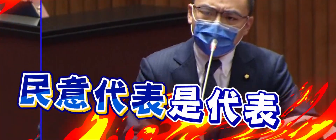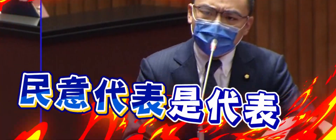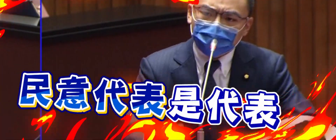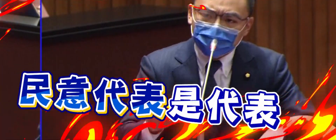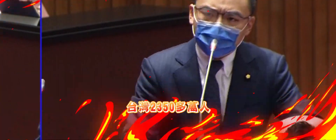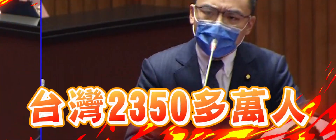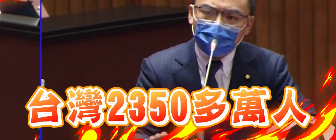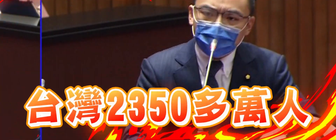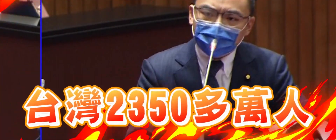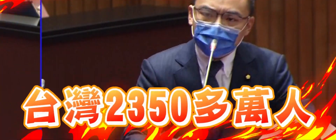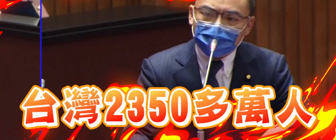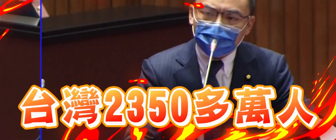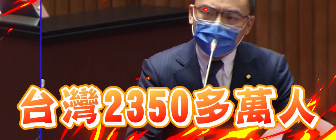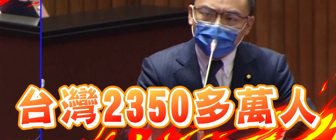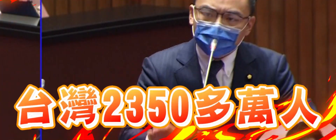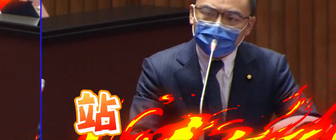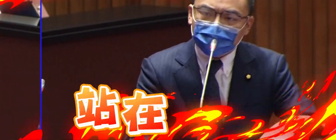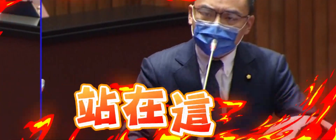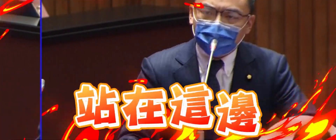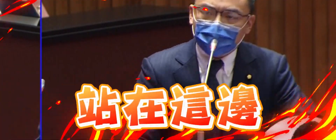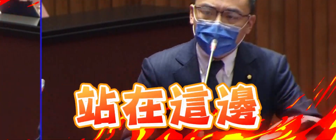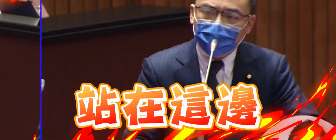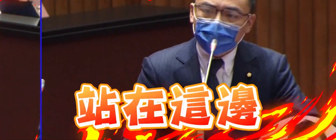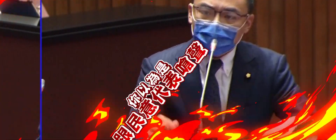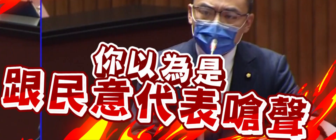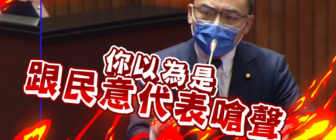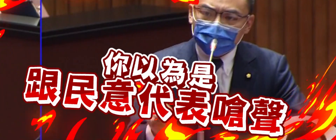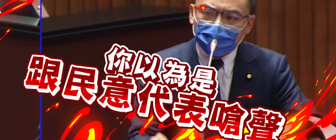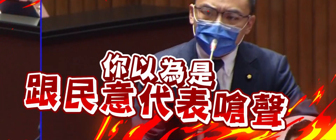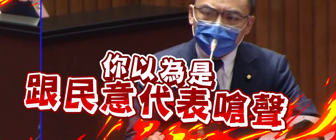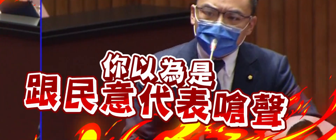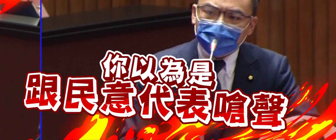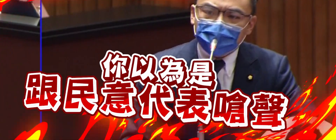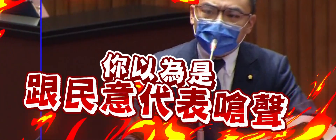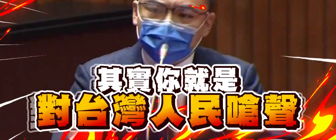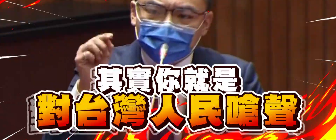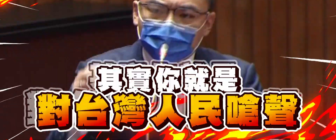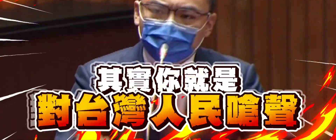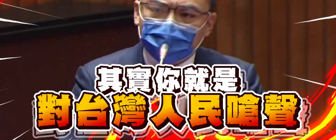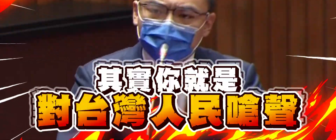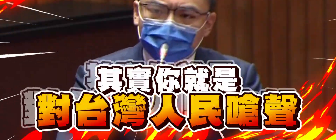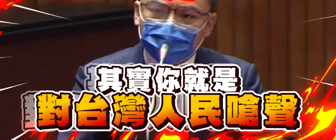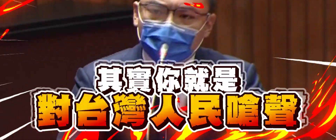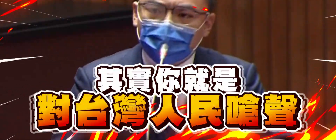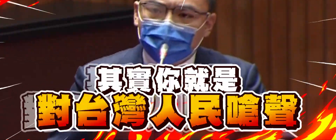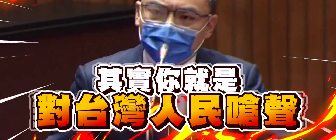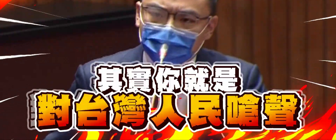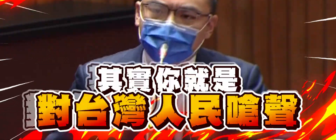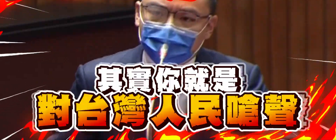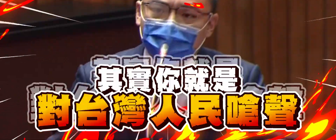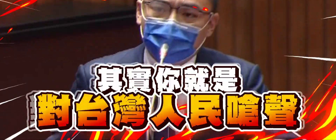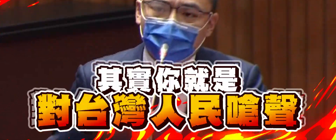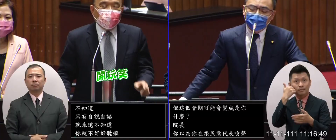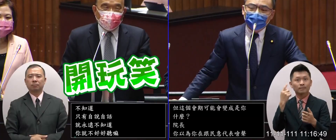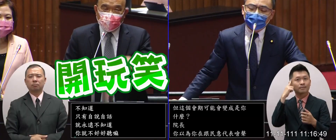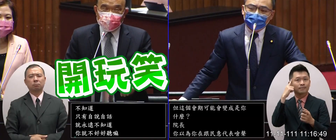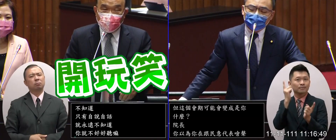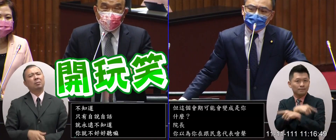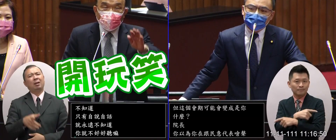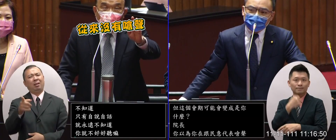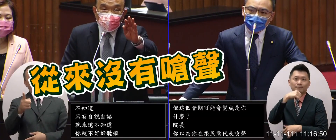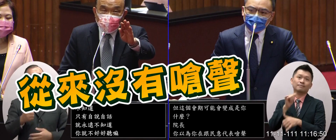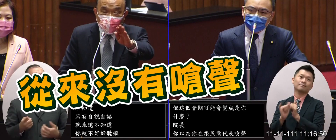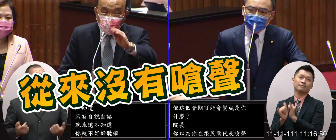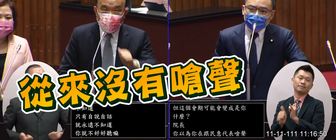表是代表台湾2350万人站在这边。你以为是跟民意代表呛虾？其实你对的就是台湾人民呛虾。我